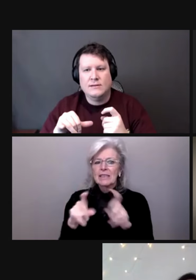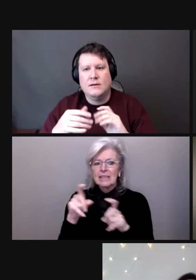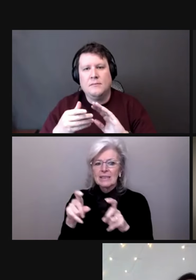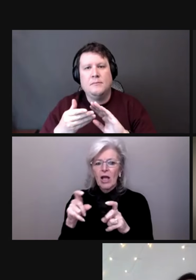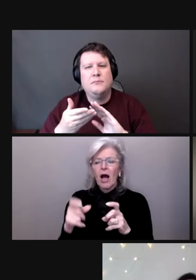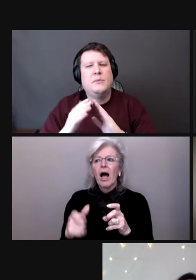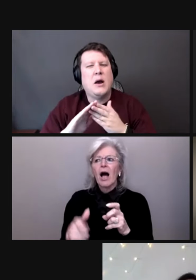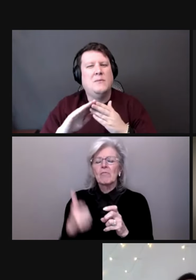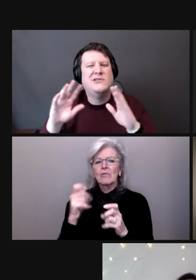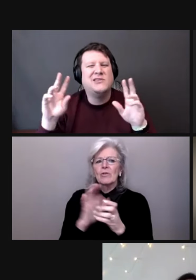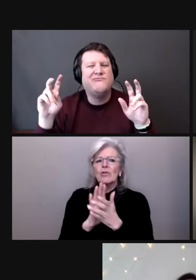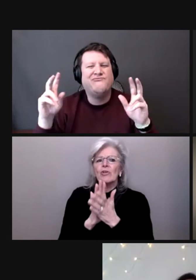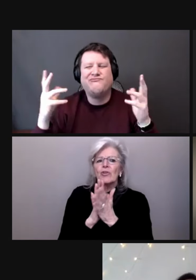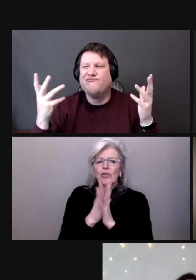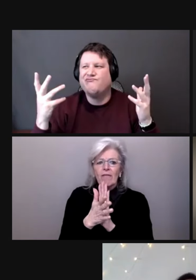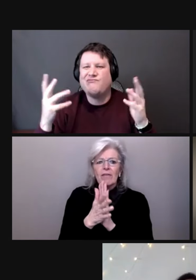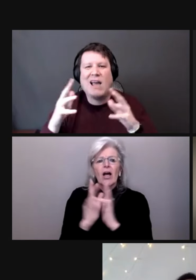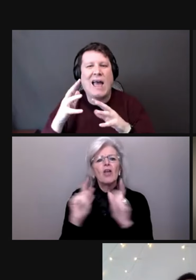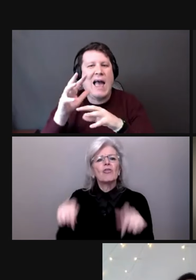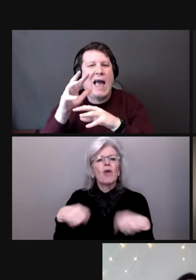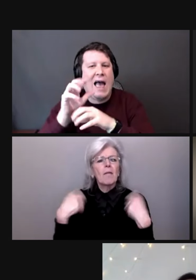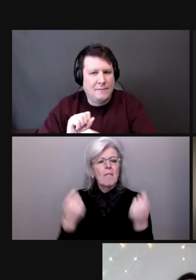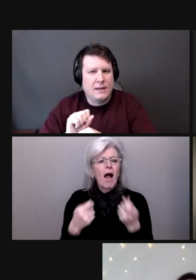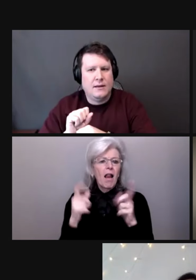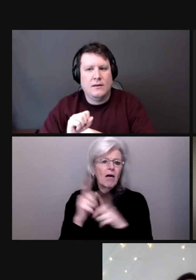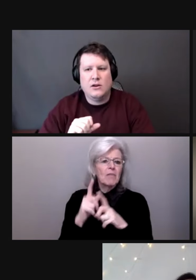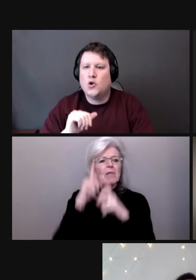devient normal, ça devient une habitude.